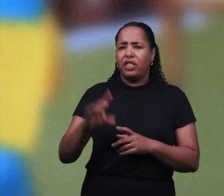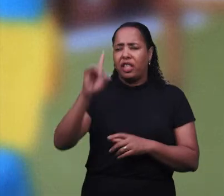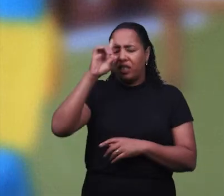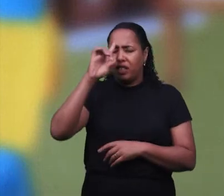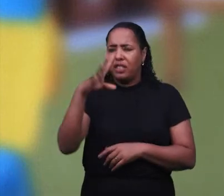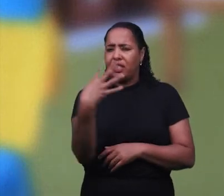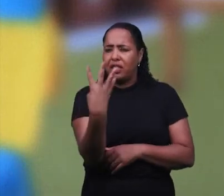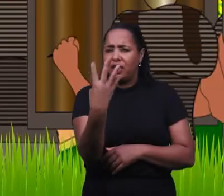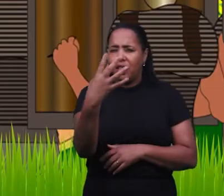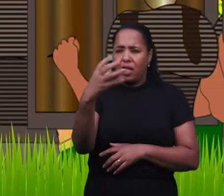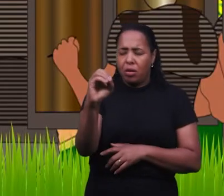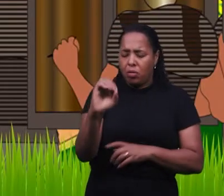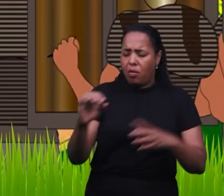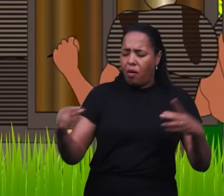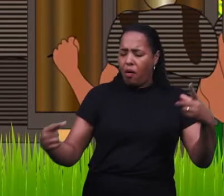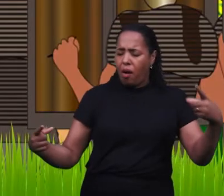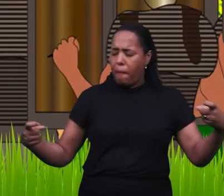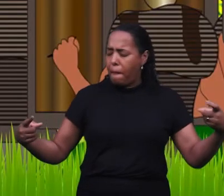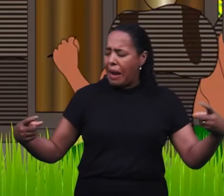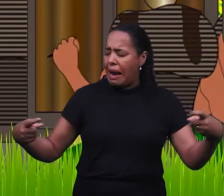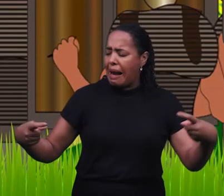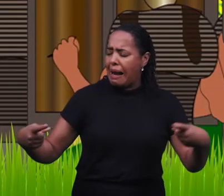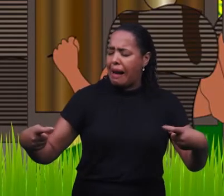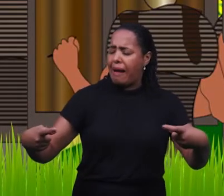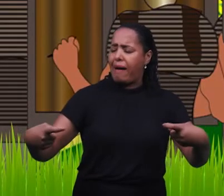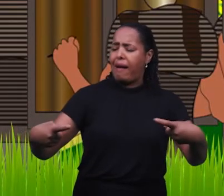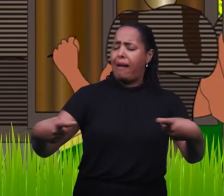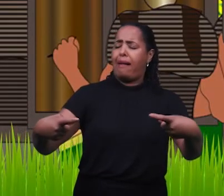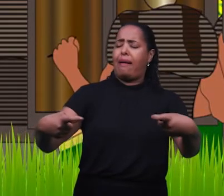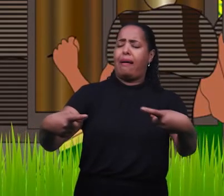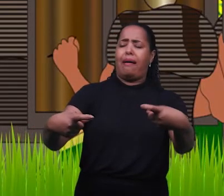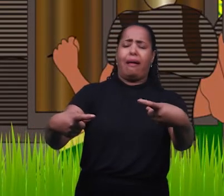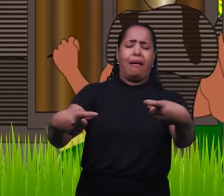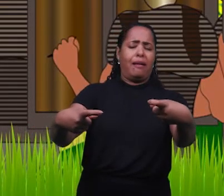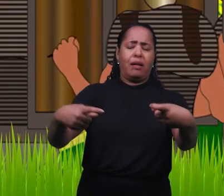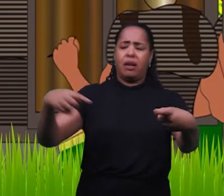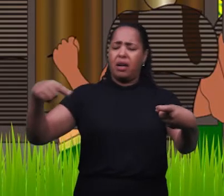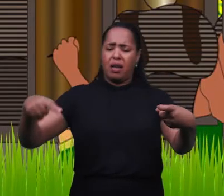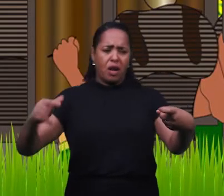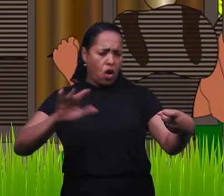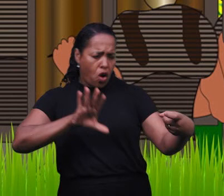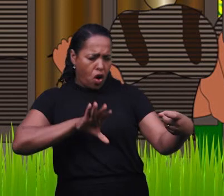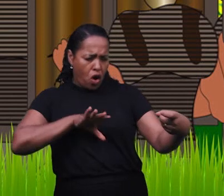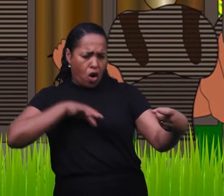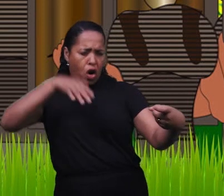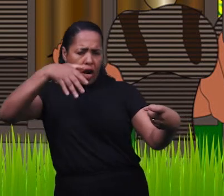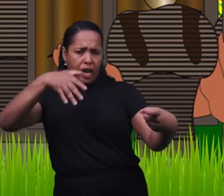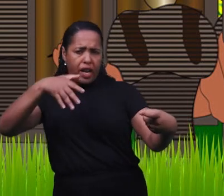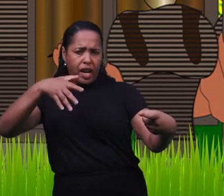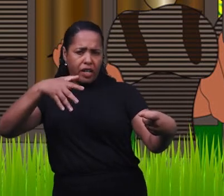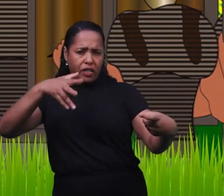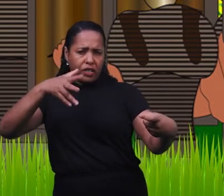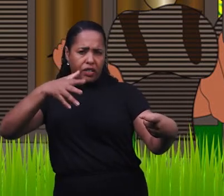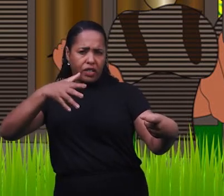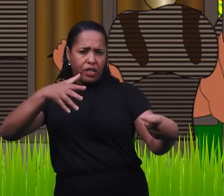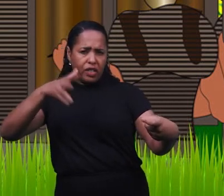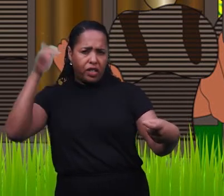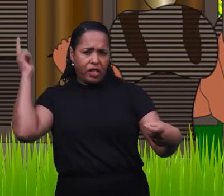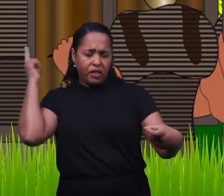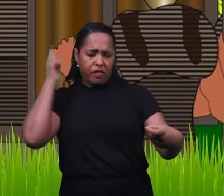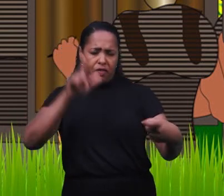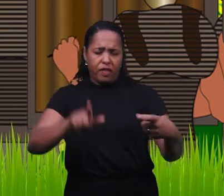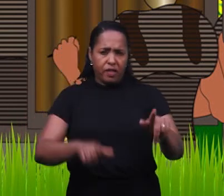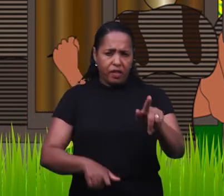Et donc 40 jours se sont passés que cette bataille se passait et personne avait le courage de